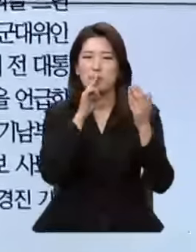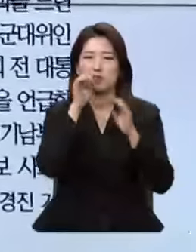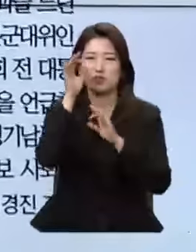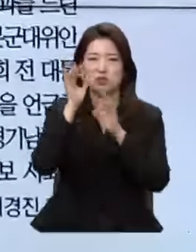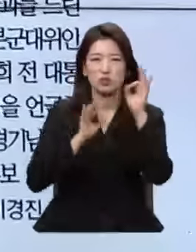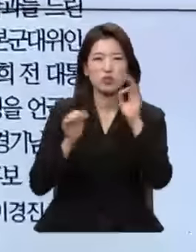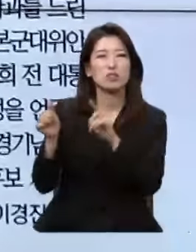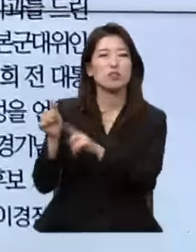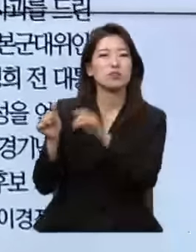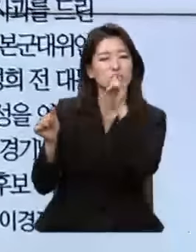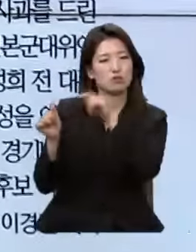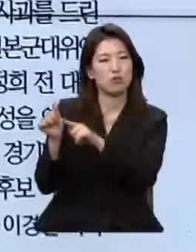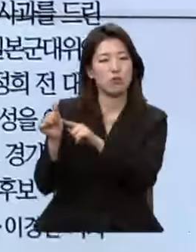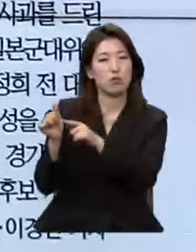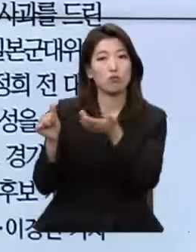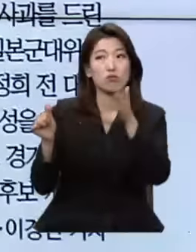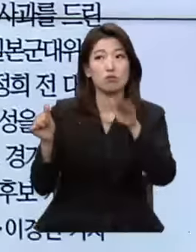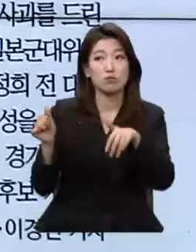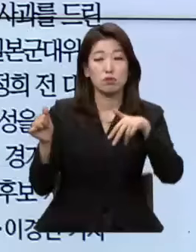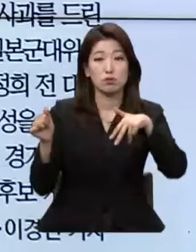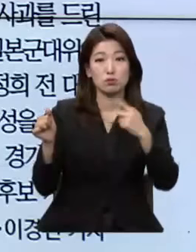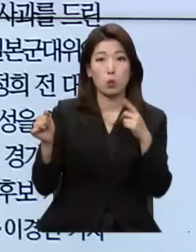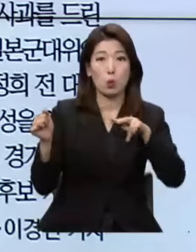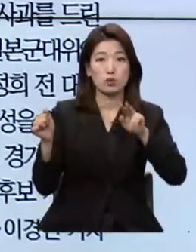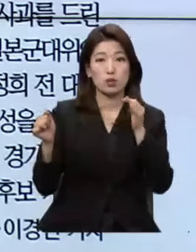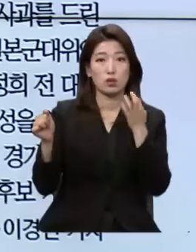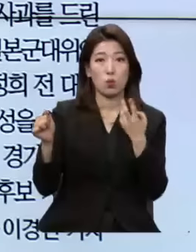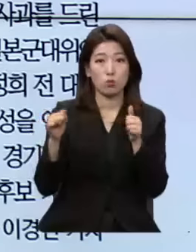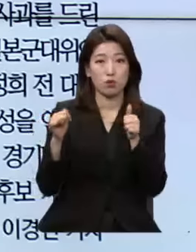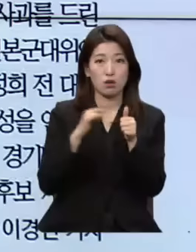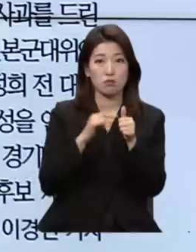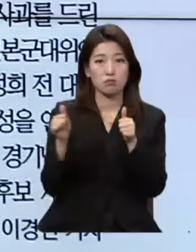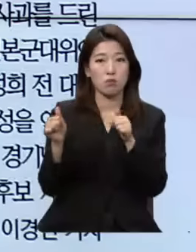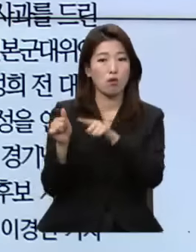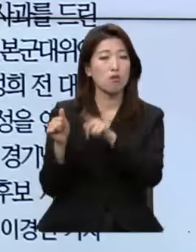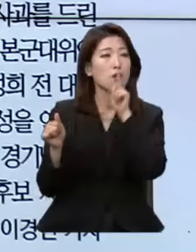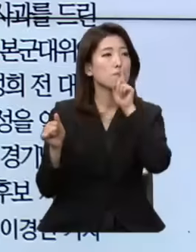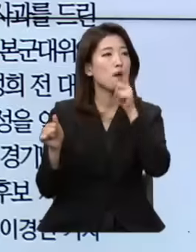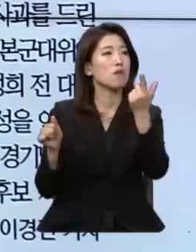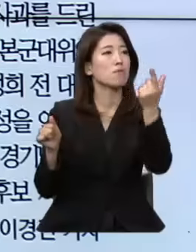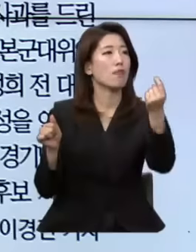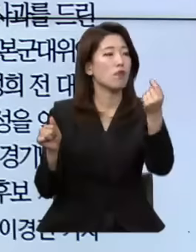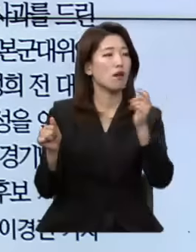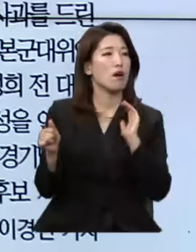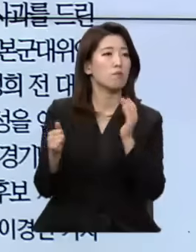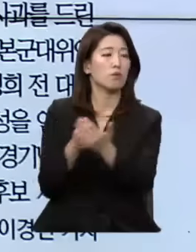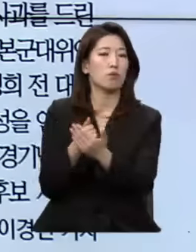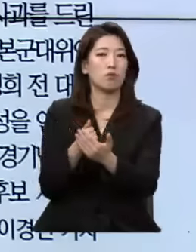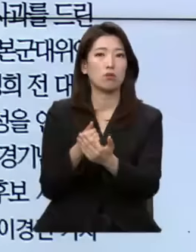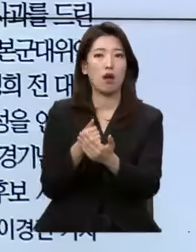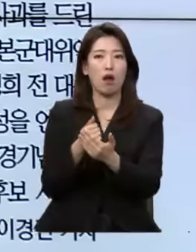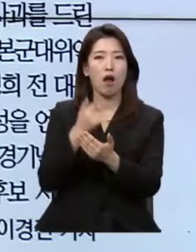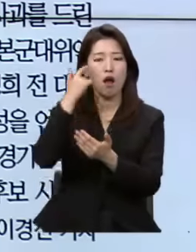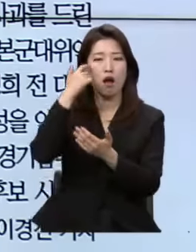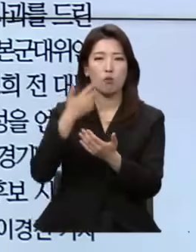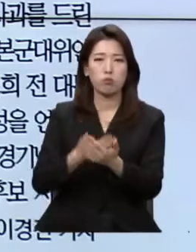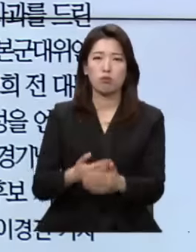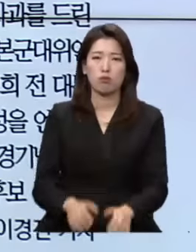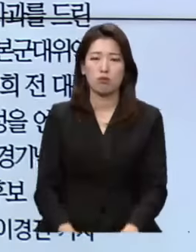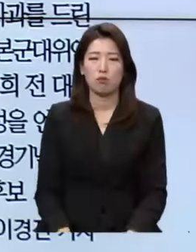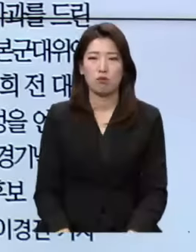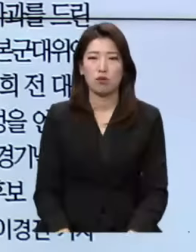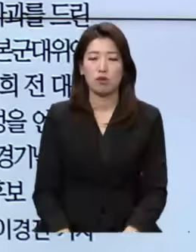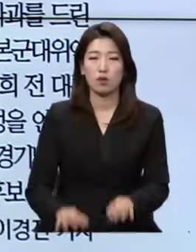실제로 매춘 논란입니다네 저희거 어제 말씀을 드렸어요 김준혁 후보 어